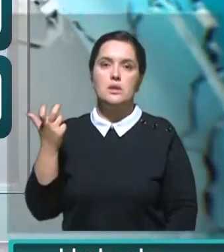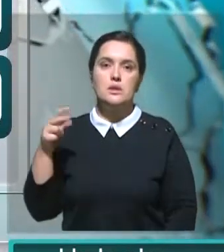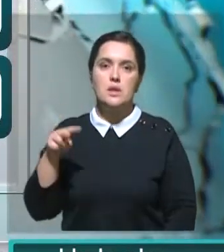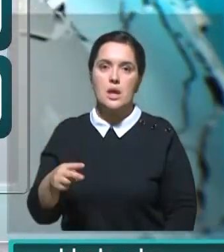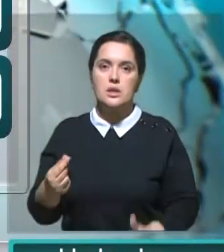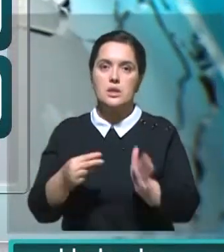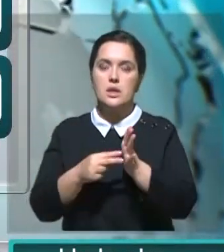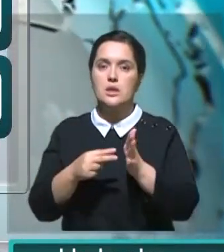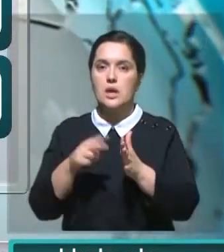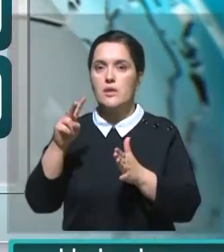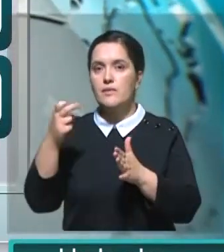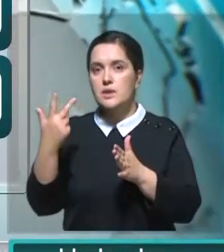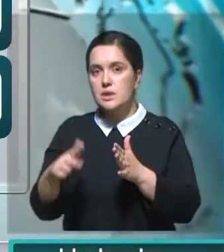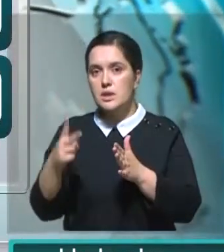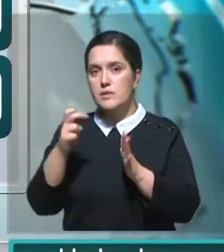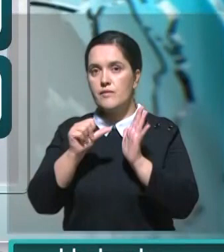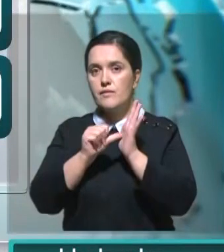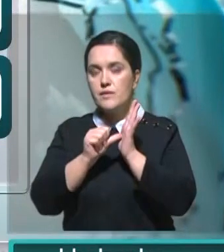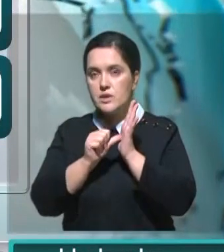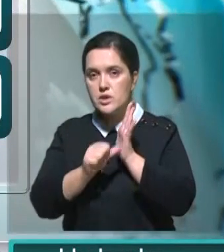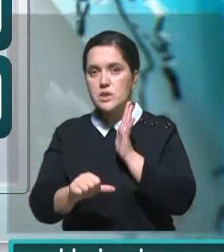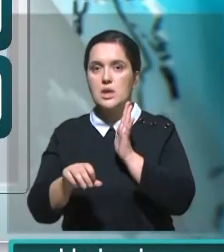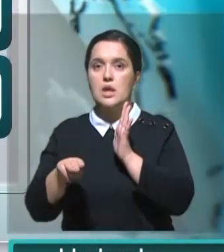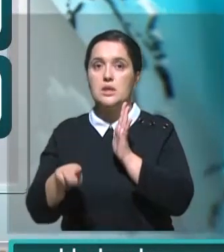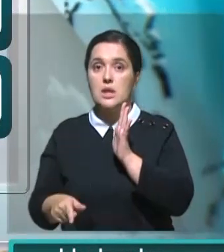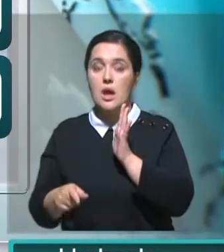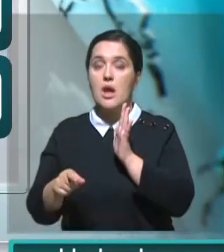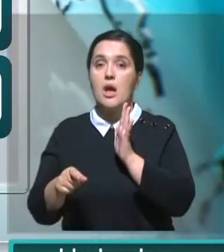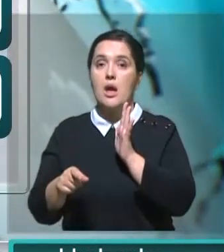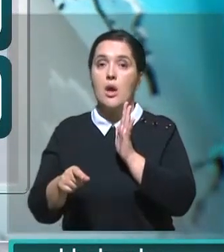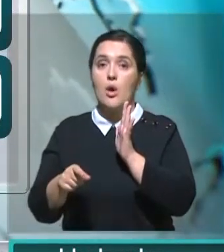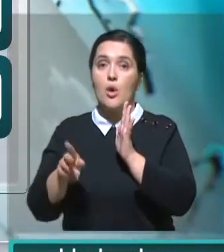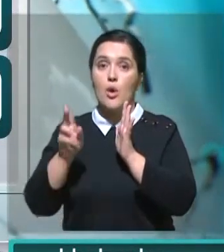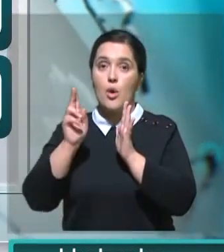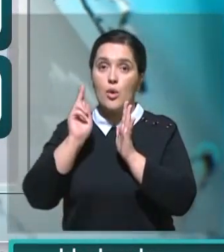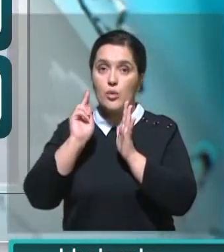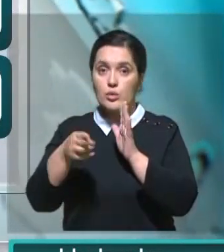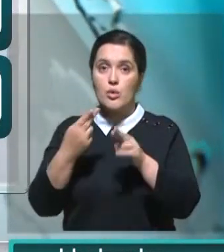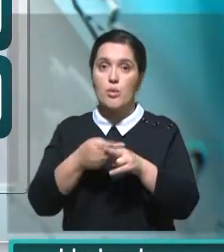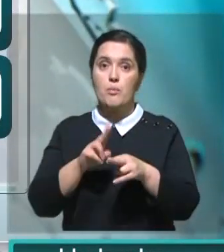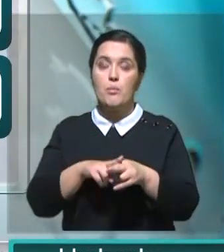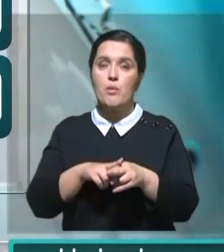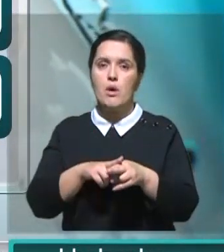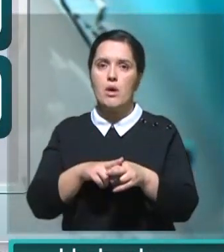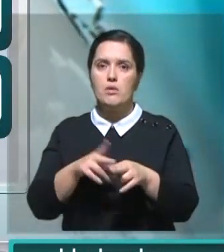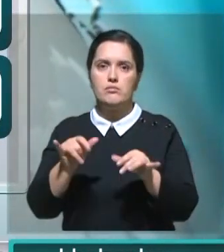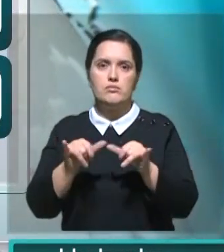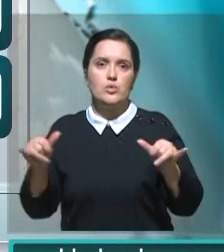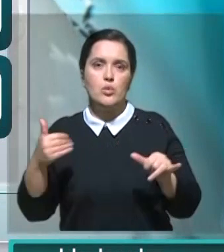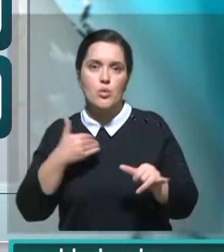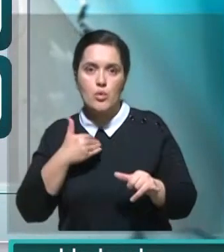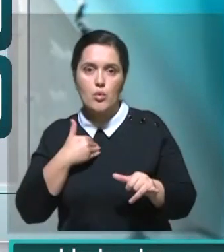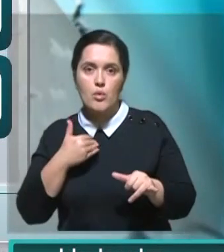составляет 300 литров по цене 230-260 тенге. И вот остальным категориям лиц, а также свыше